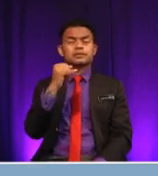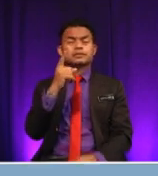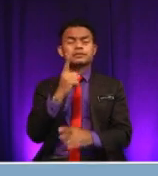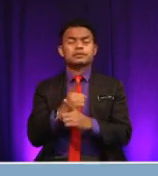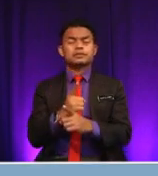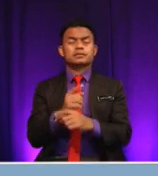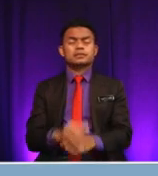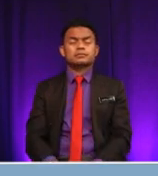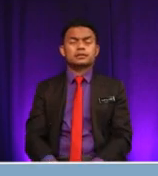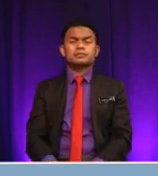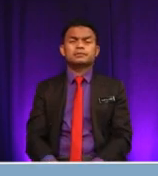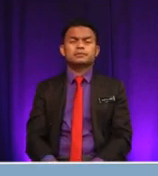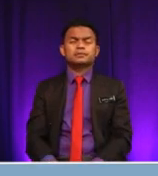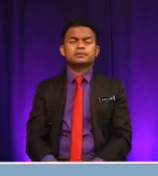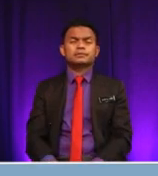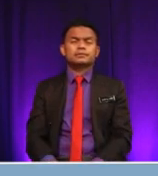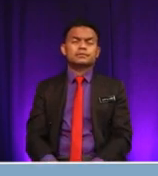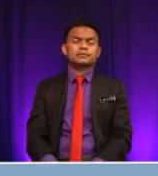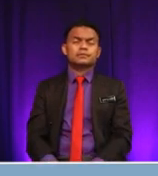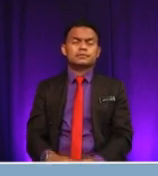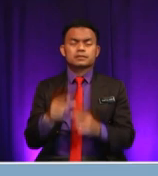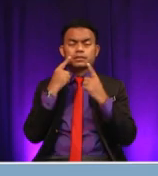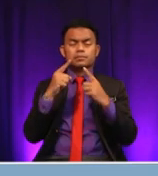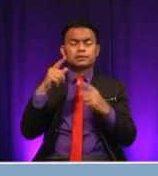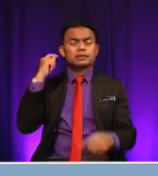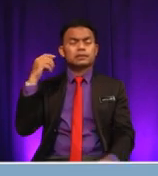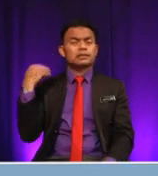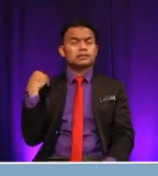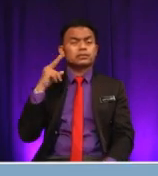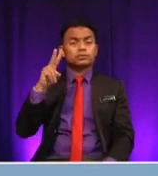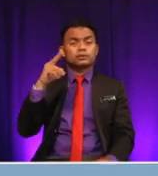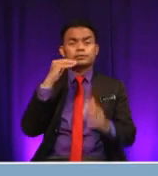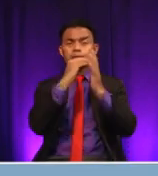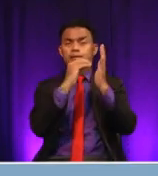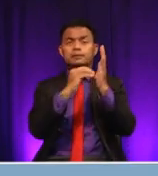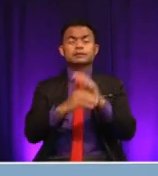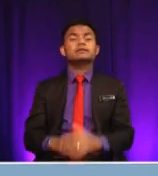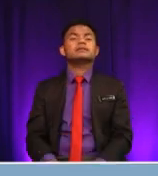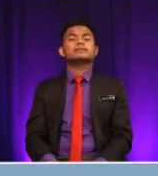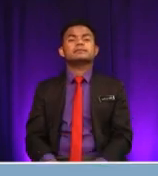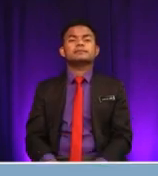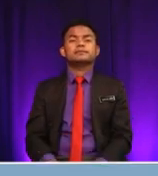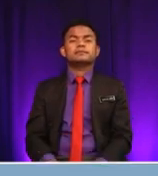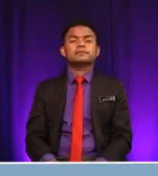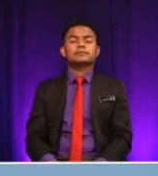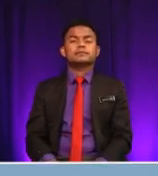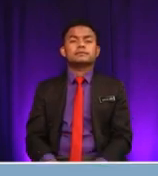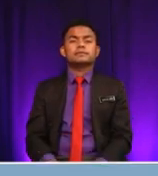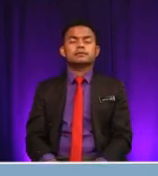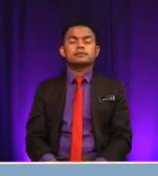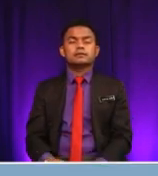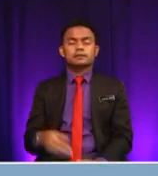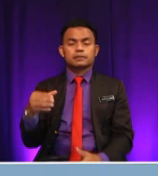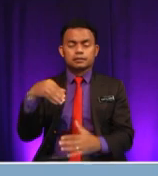cirinya pertama sekali yang diberikan jawaban dari intan tadi mempunyai dua baris kedua baris dalam satu